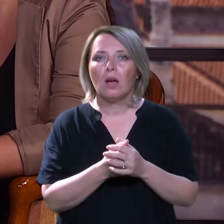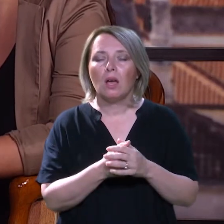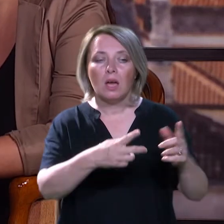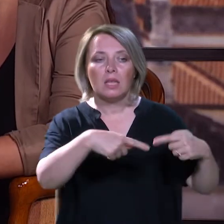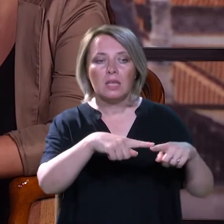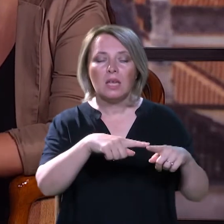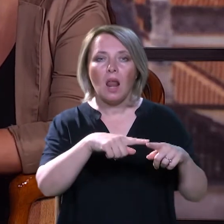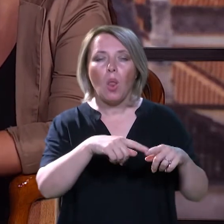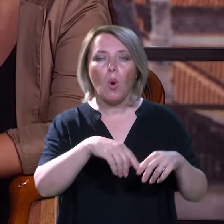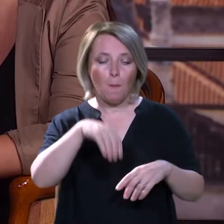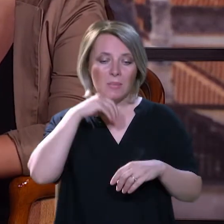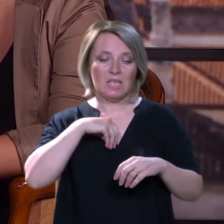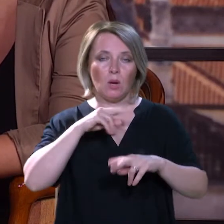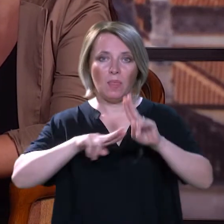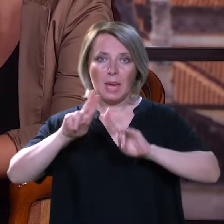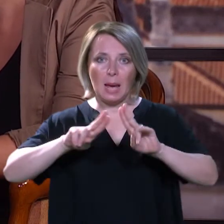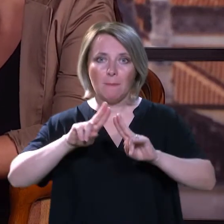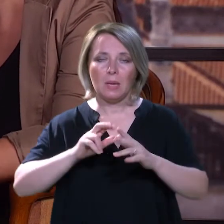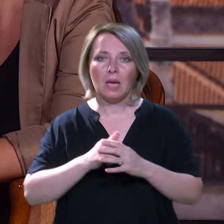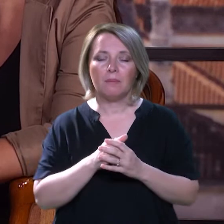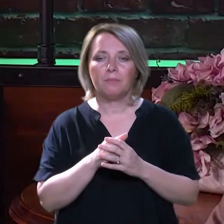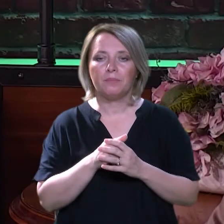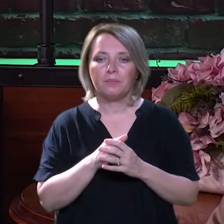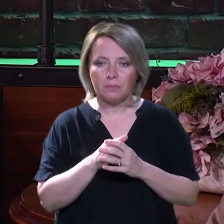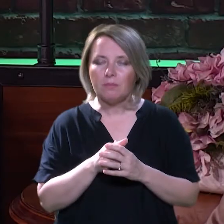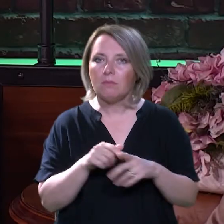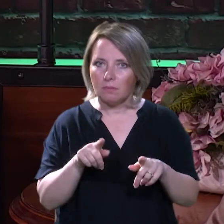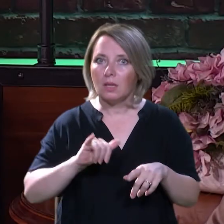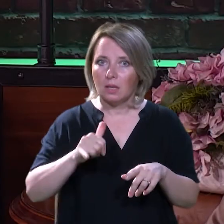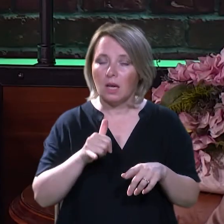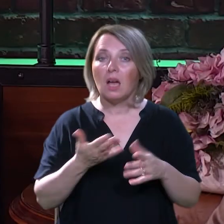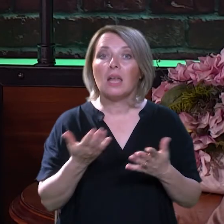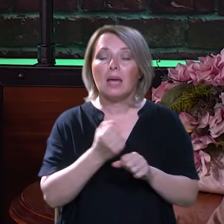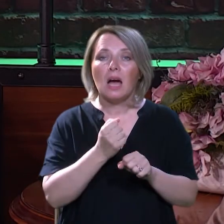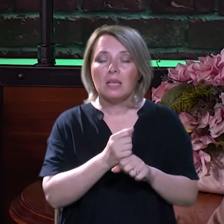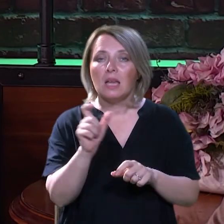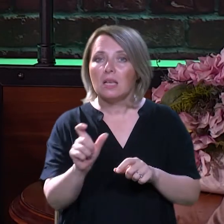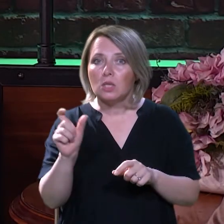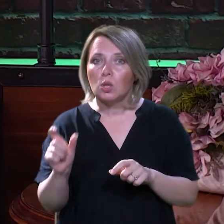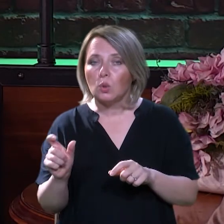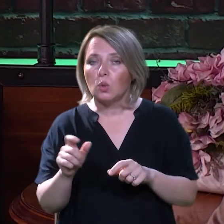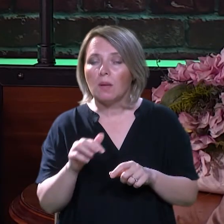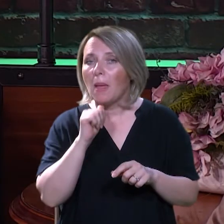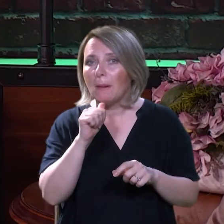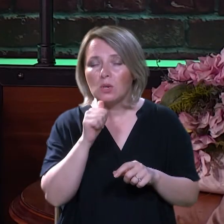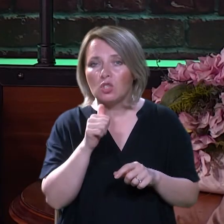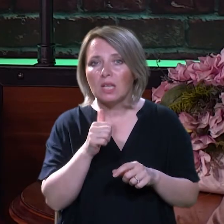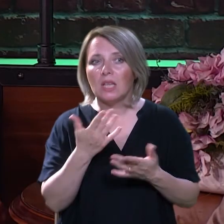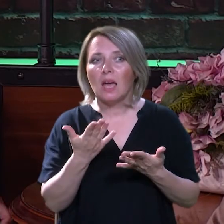rekli, dijelu psihoterapije, ili tako? Da, pa kad radite s ljudima, mislim da se nikad